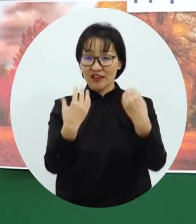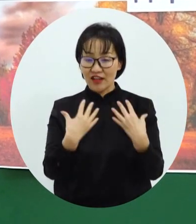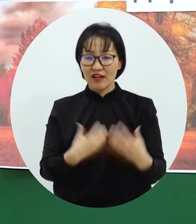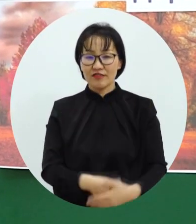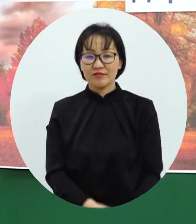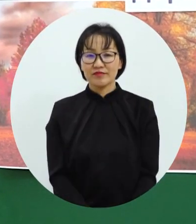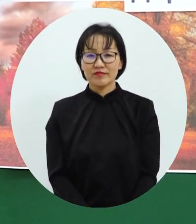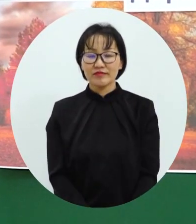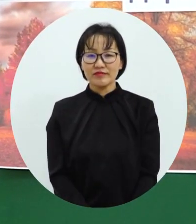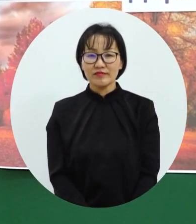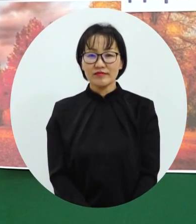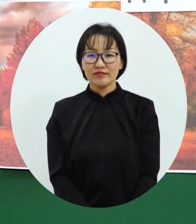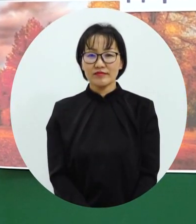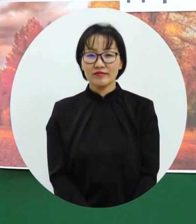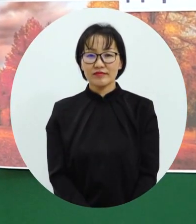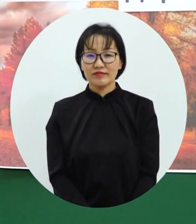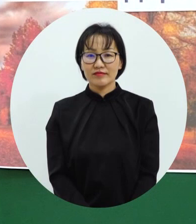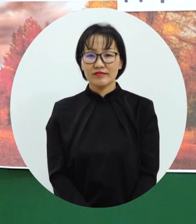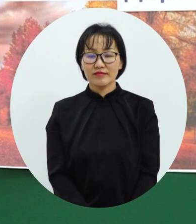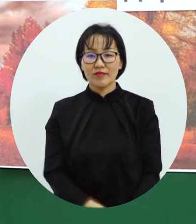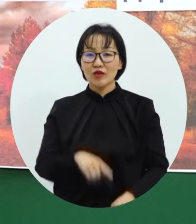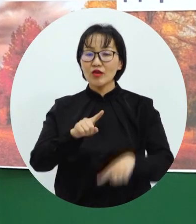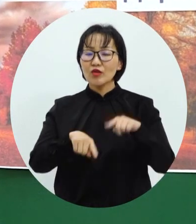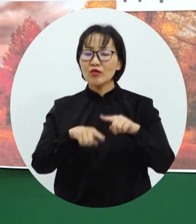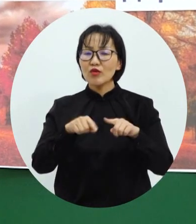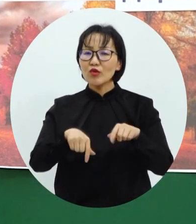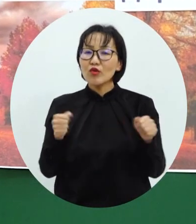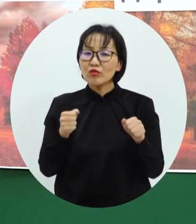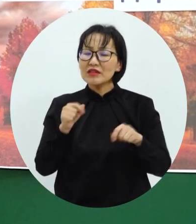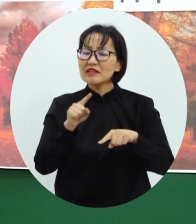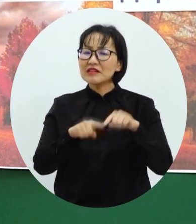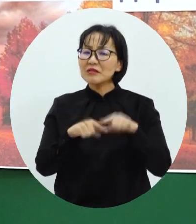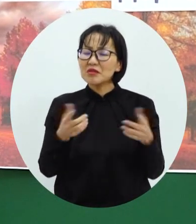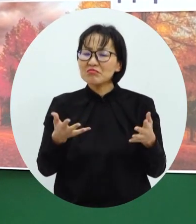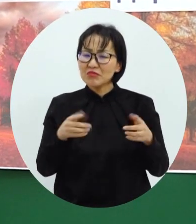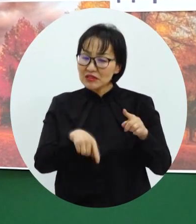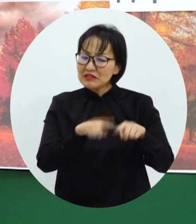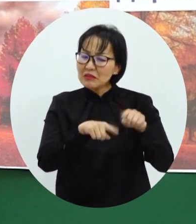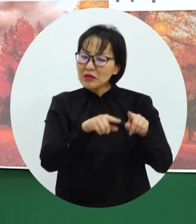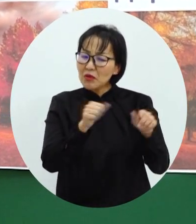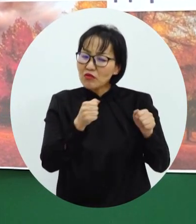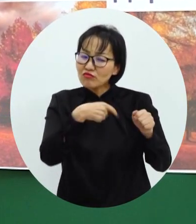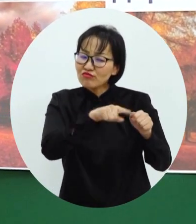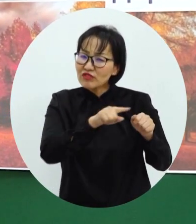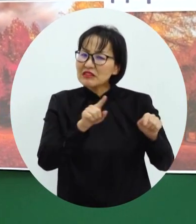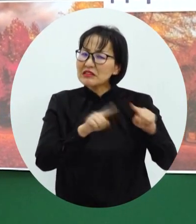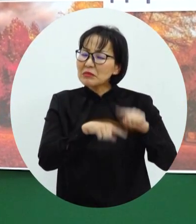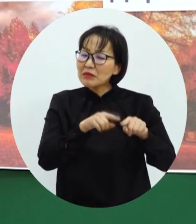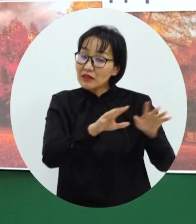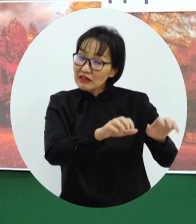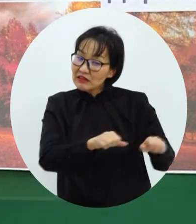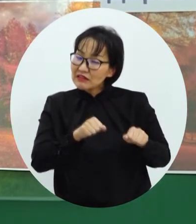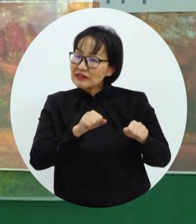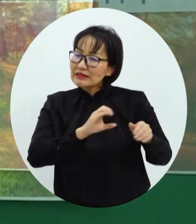гэдгийнхээ ард юу, ямар юм, өвлийн ям улирлын юун таалагддаг вэ? Юун чамд хамгийн сайхан байдаг